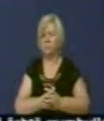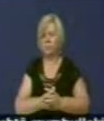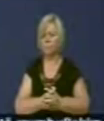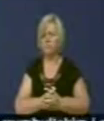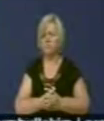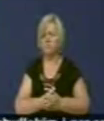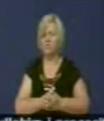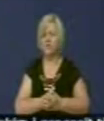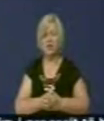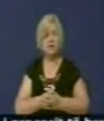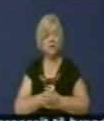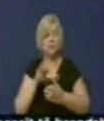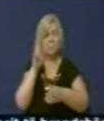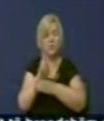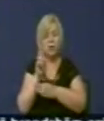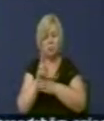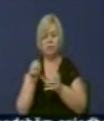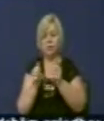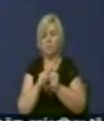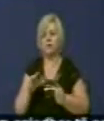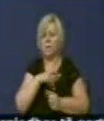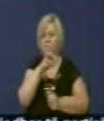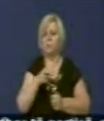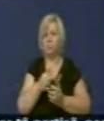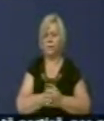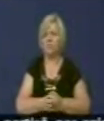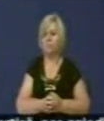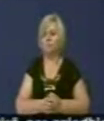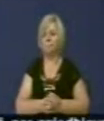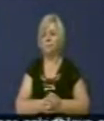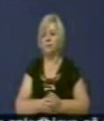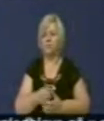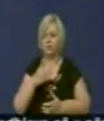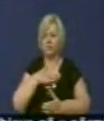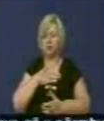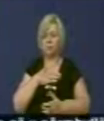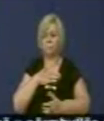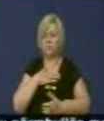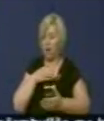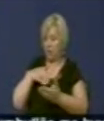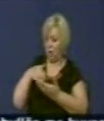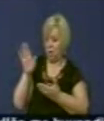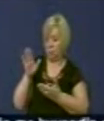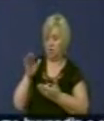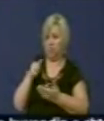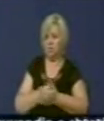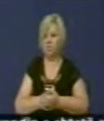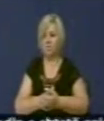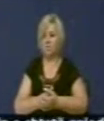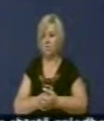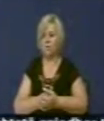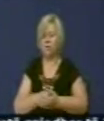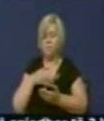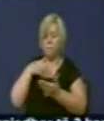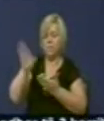Bashkimi Evropian është. Mirë po, pikrisht kjo metode e EULEX-it, pra metoda e këtill e